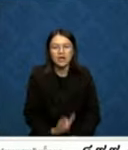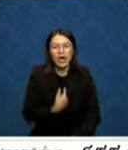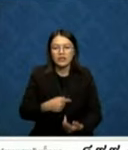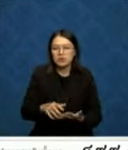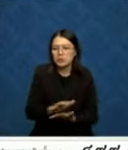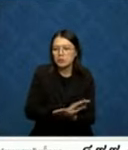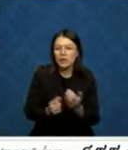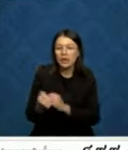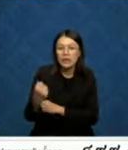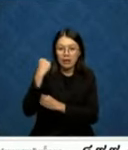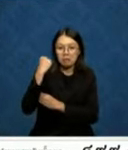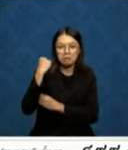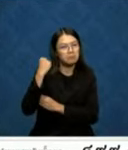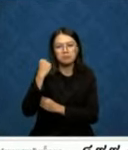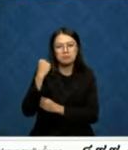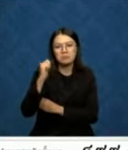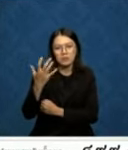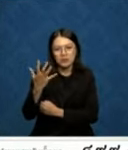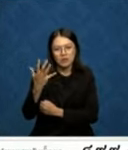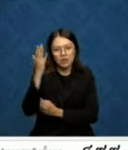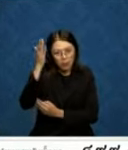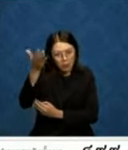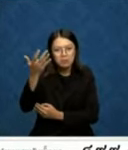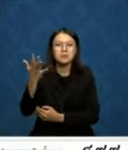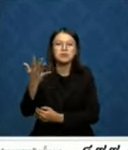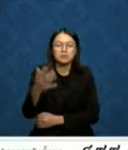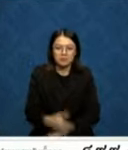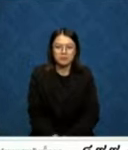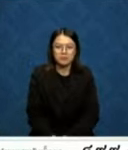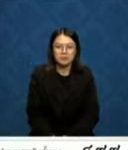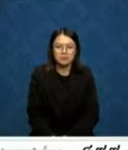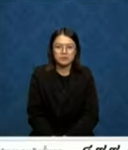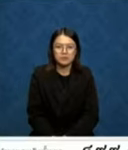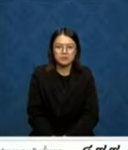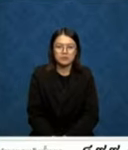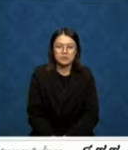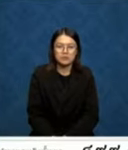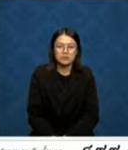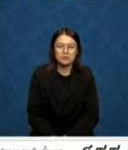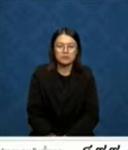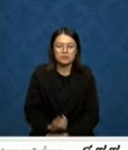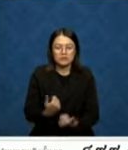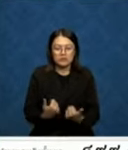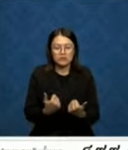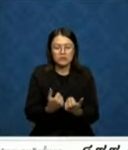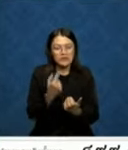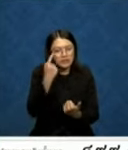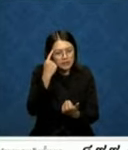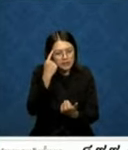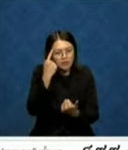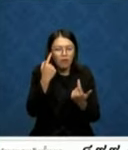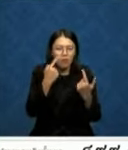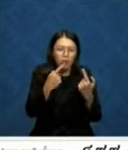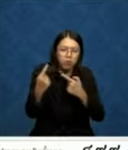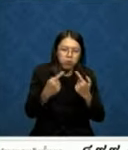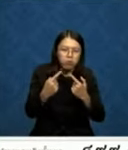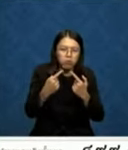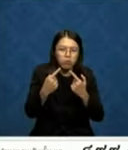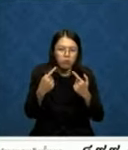แข็งให้กับเศรษฐกิจไทยในอนาคตมากกว่าแม้ว่าเรื่องนี้จะสามารถถกเถียงกันได้ว่